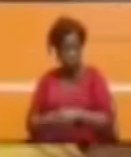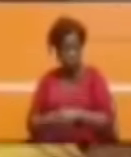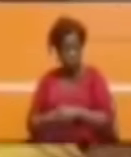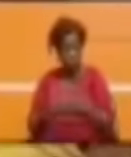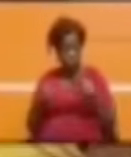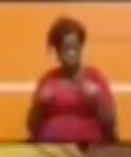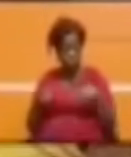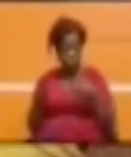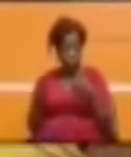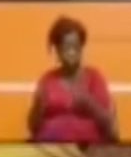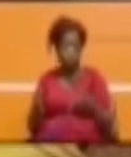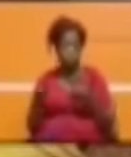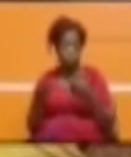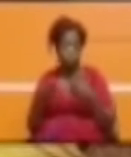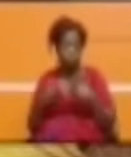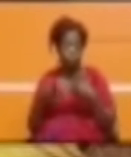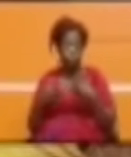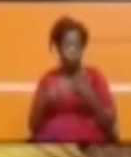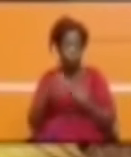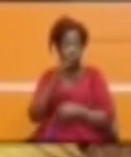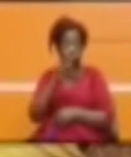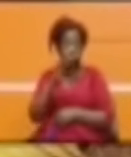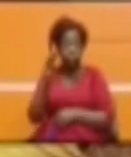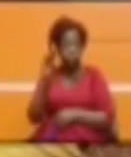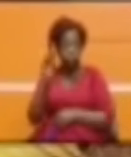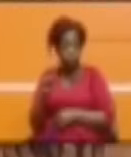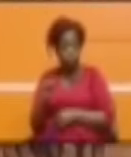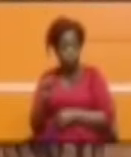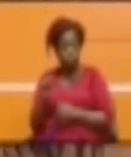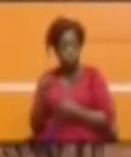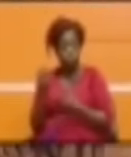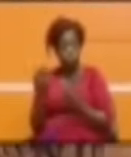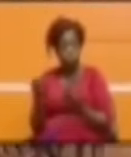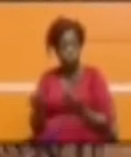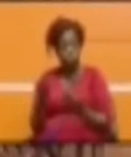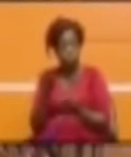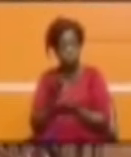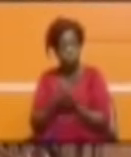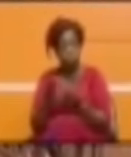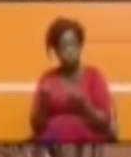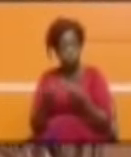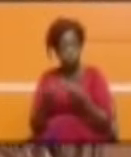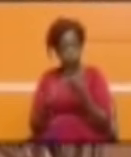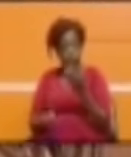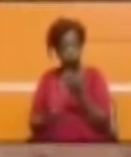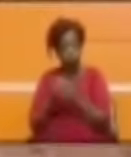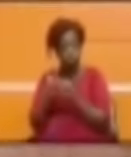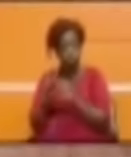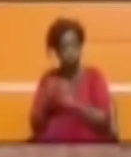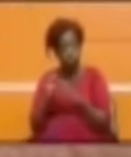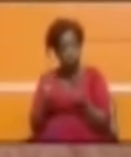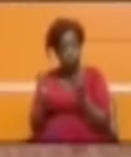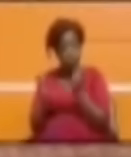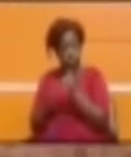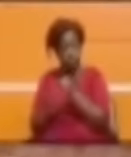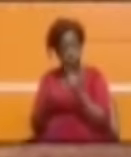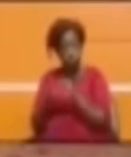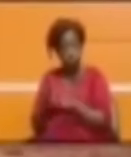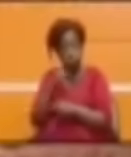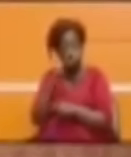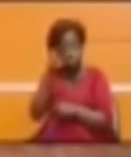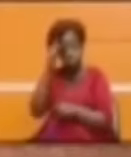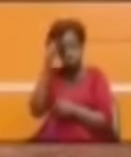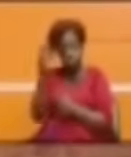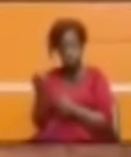Wetuli bannannyini g'okulya Emmanuel Katushabe neni waga wa Ibrahimu basabye bawebwa omukisa basobole okwetereza nga n'abazadde